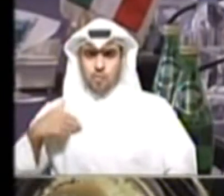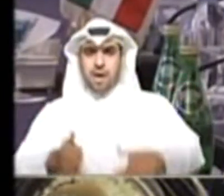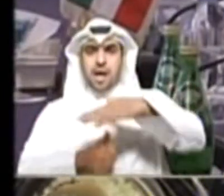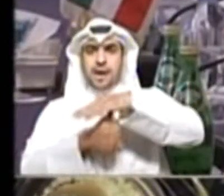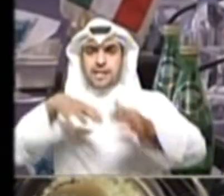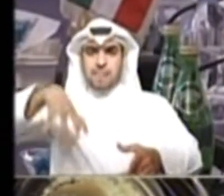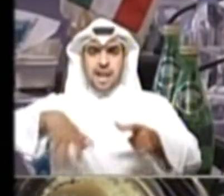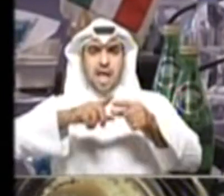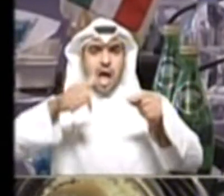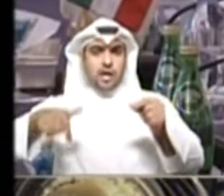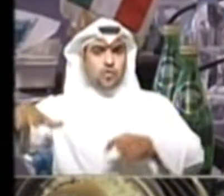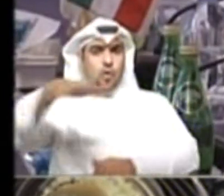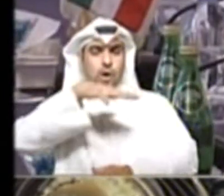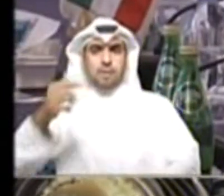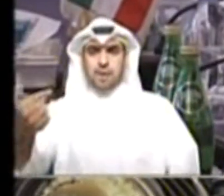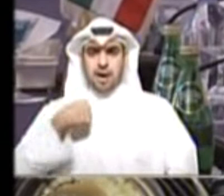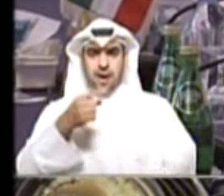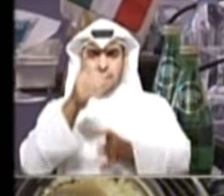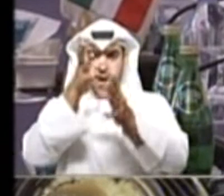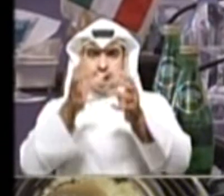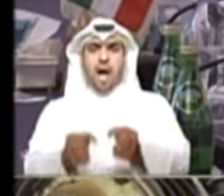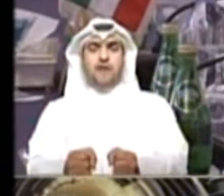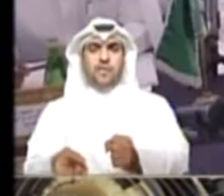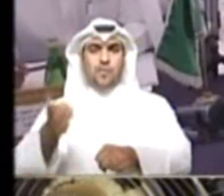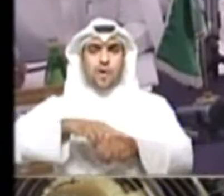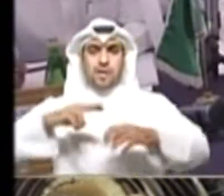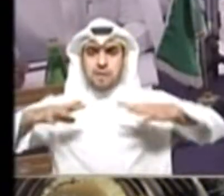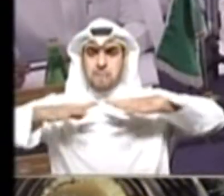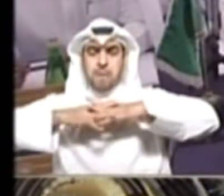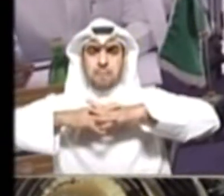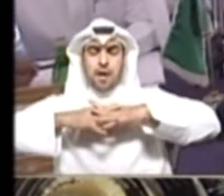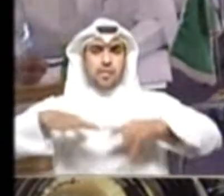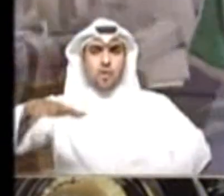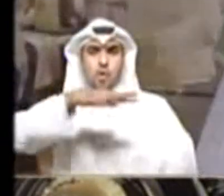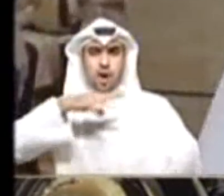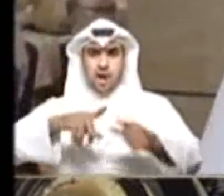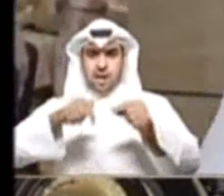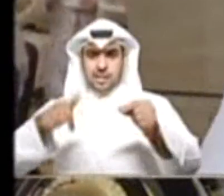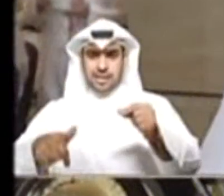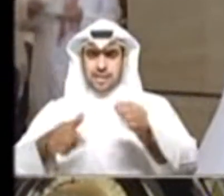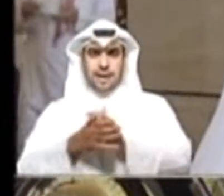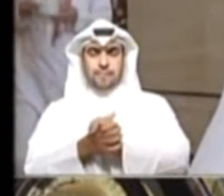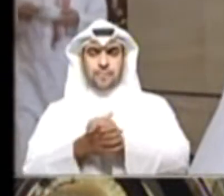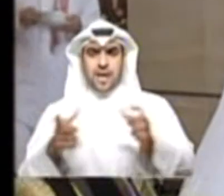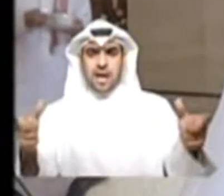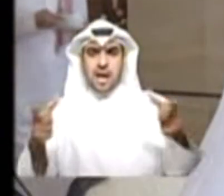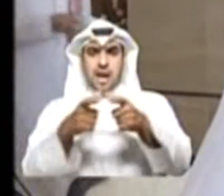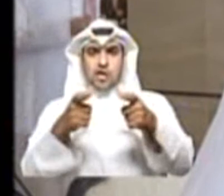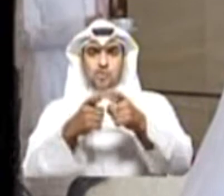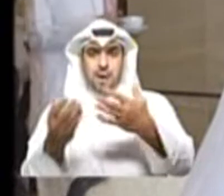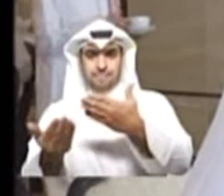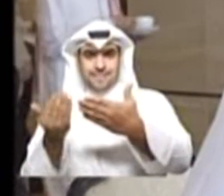ورعاهم، وتأكيدا على اللحمة الخليجية ووحدة الصف والمصير المشترك. من الاجتماع